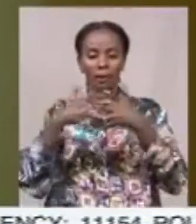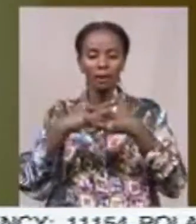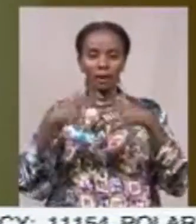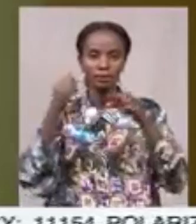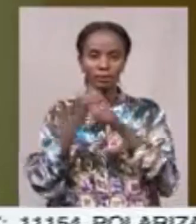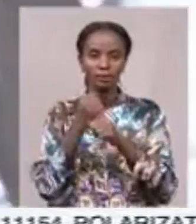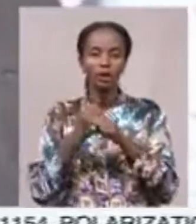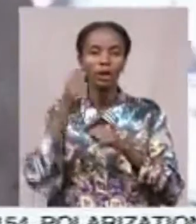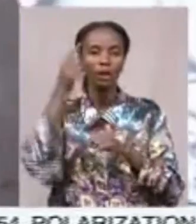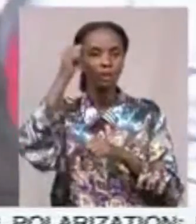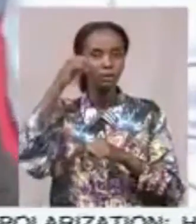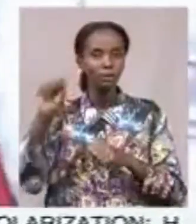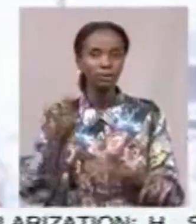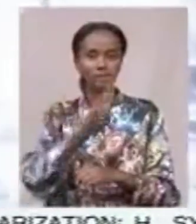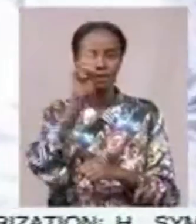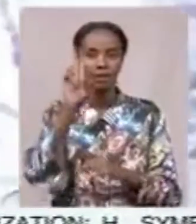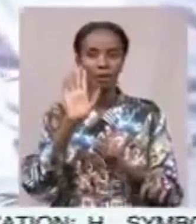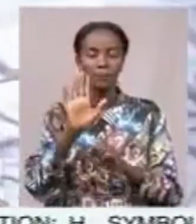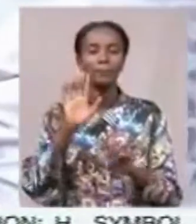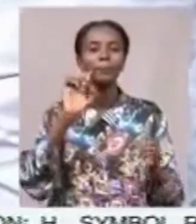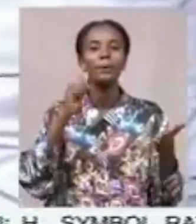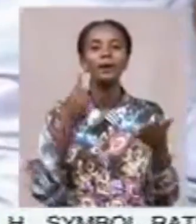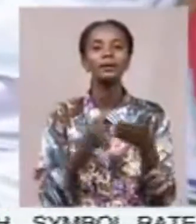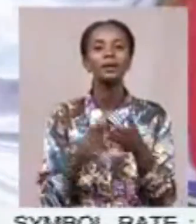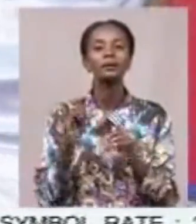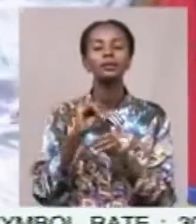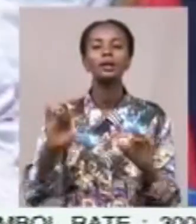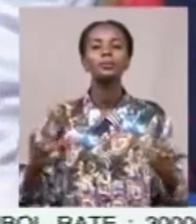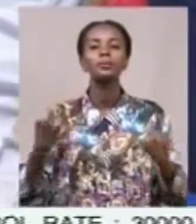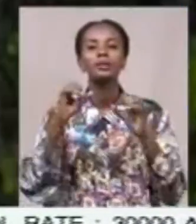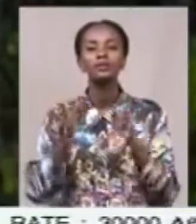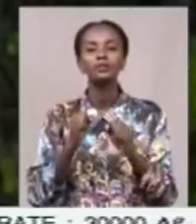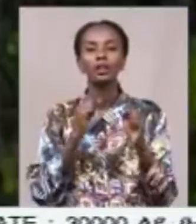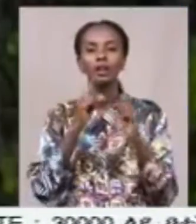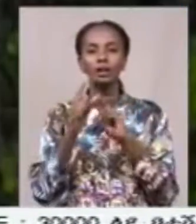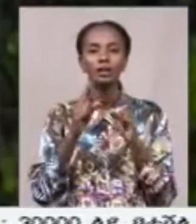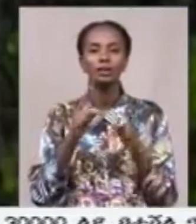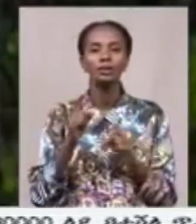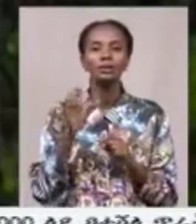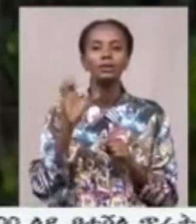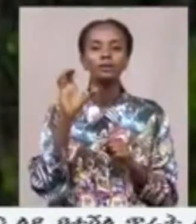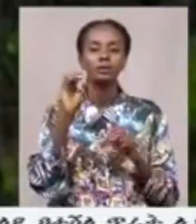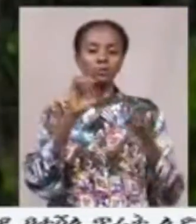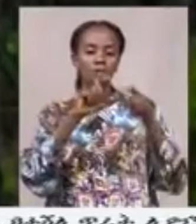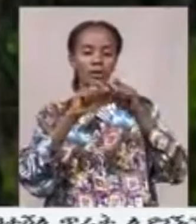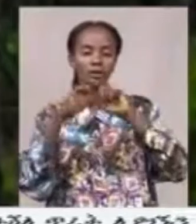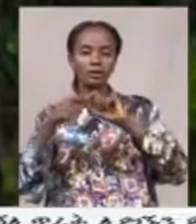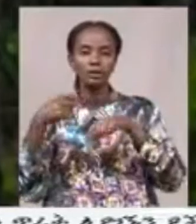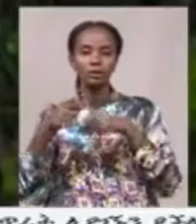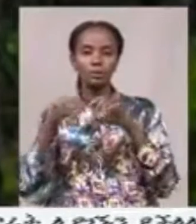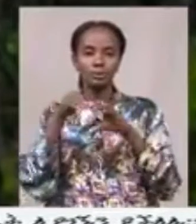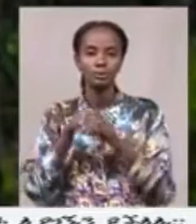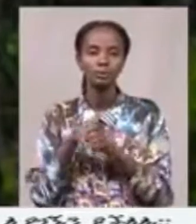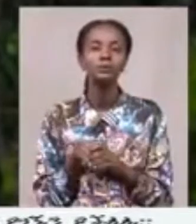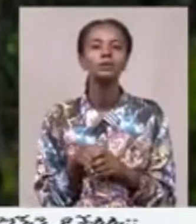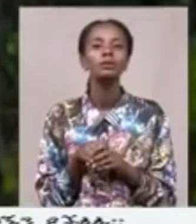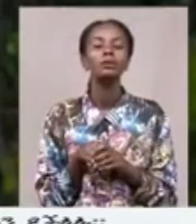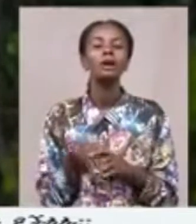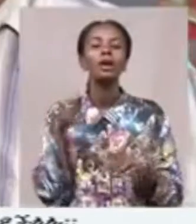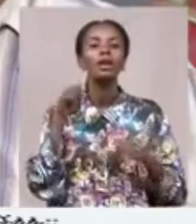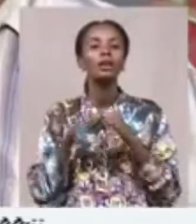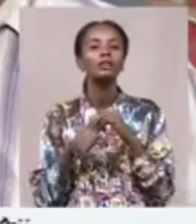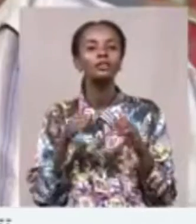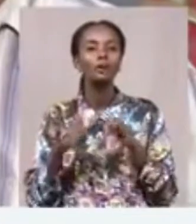በመስራት የቴክኖሎጂ ተጠቃሚነትን ማረጋገጥ እንደሚያስችል ተነግሯል። የሴት ሰንሰለት ሂደቶች ውስጥ